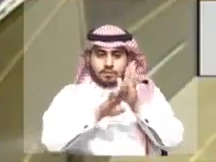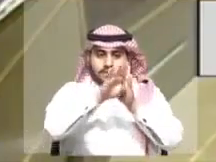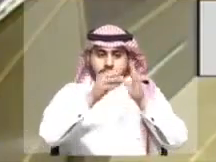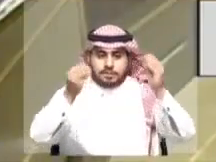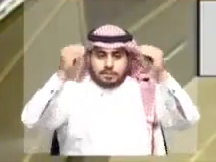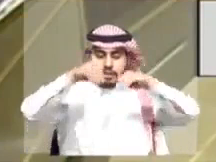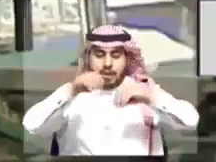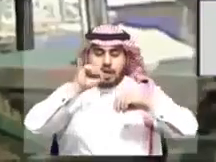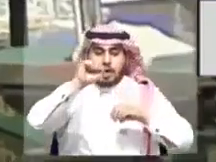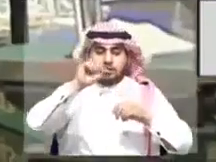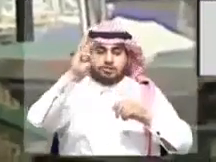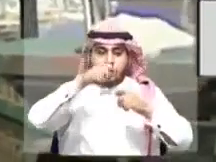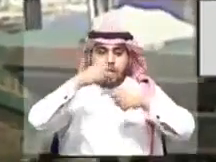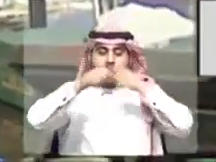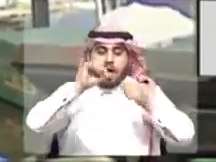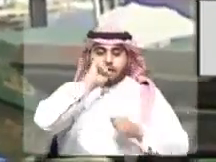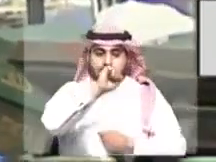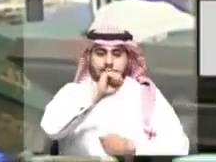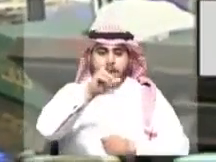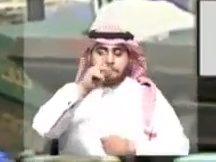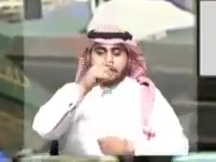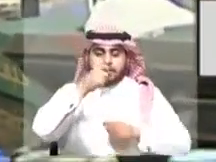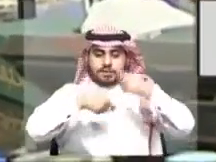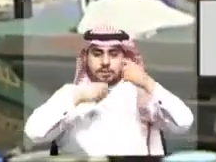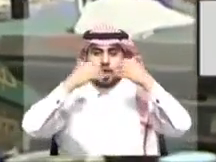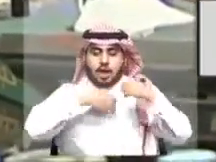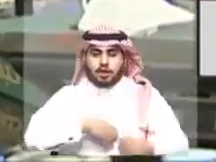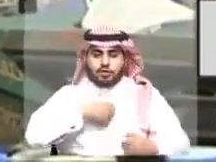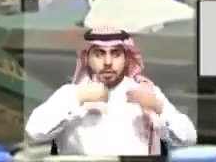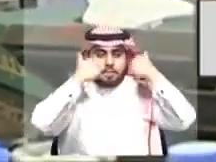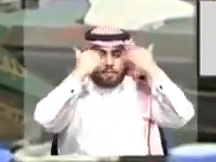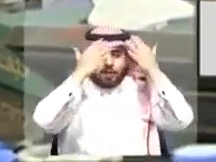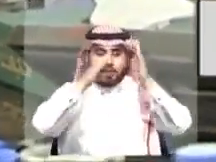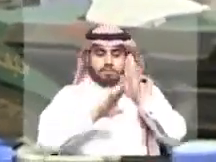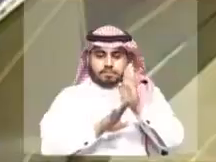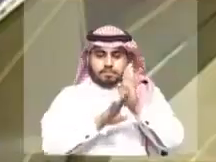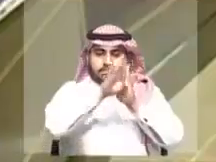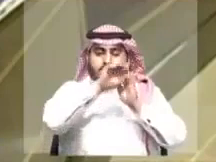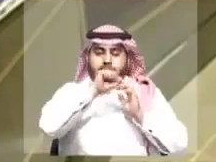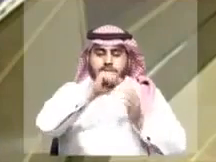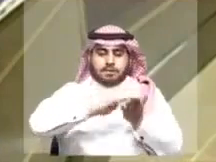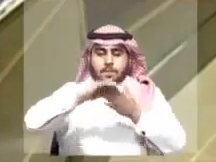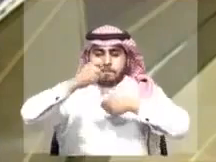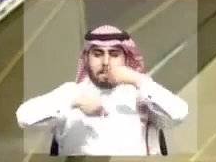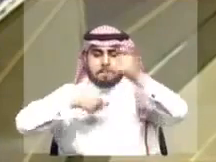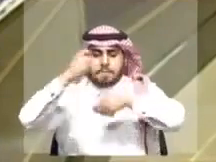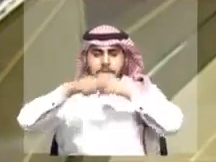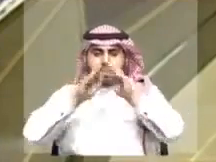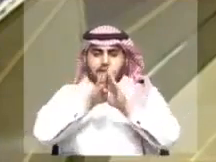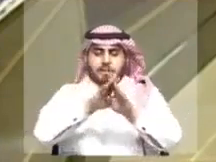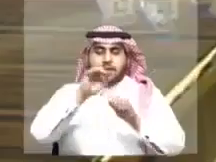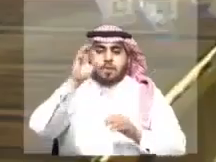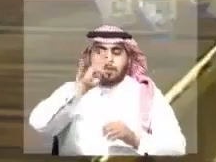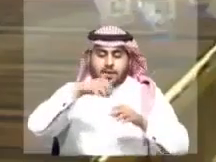مشاركة وإسهام القطاع الخاص واستقطاب المزيد من الاستثمارات الأجنبية المباشرة لرفع الناتج المحلي، بما في ذلك دعم